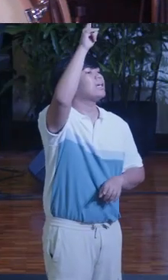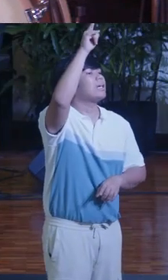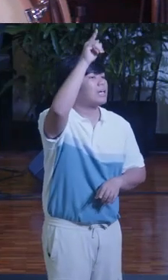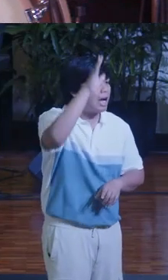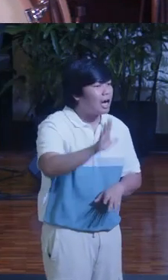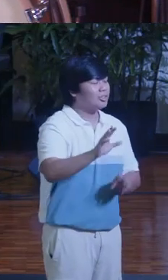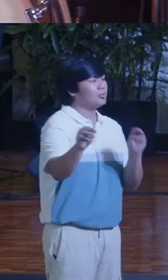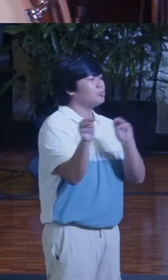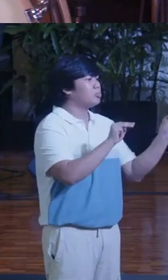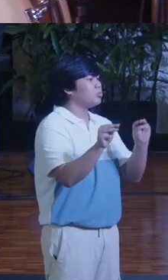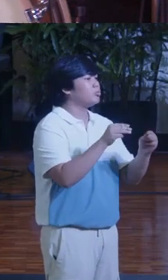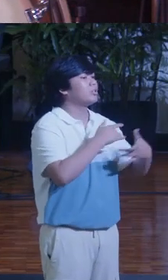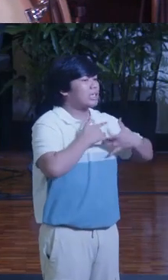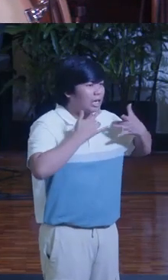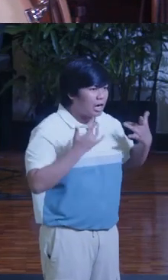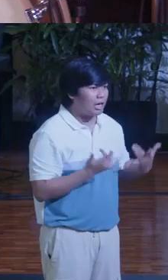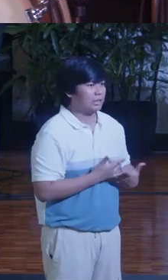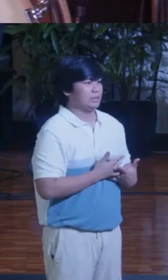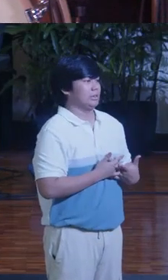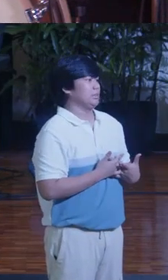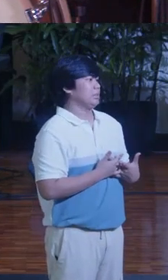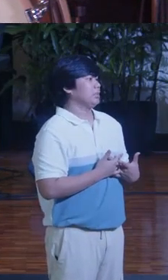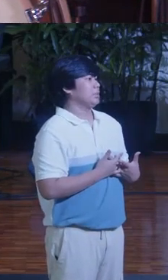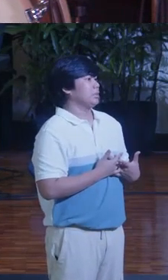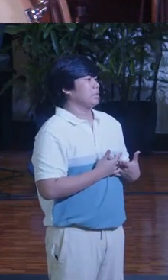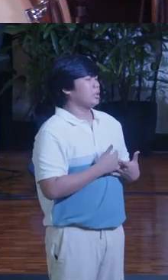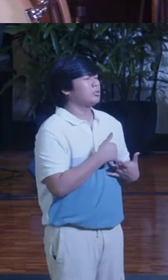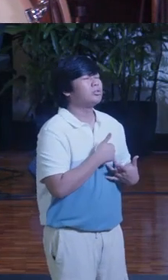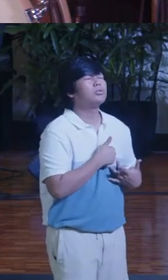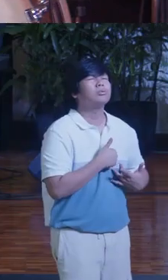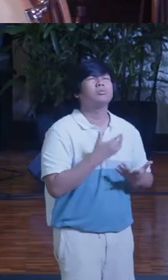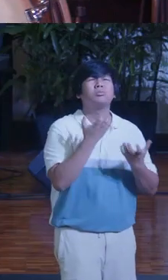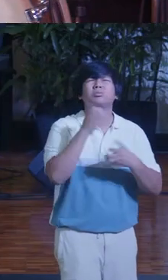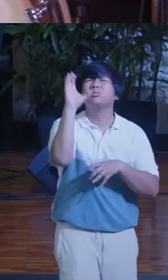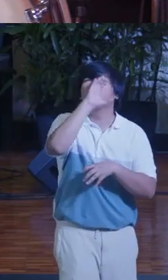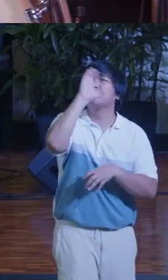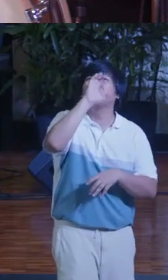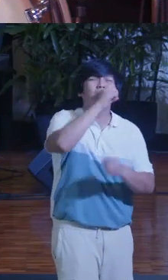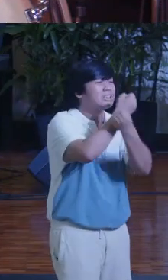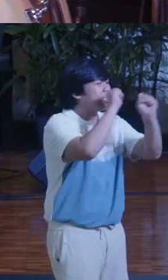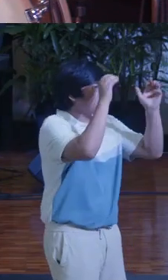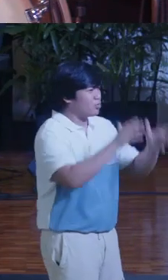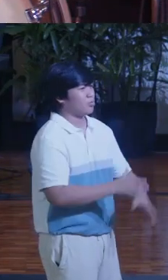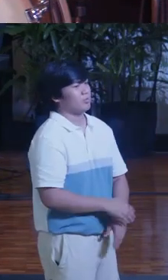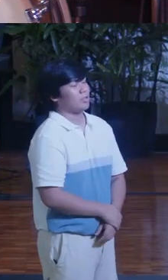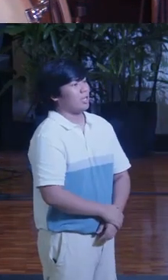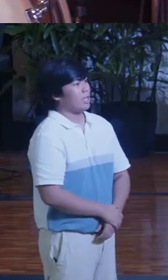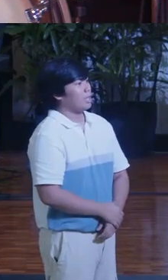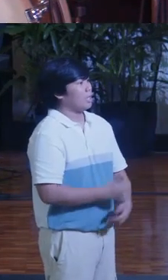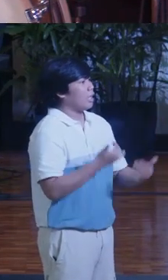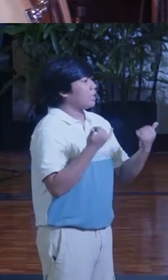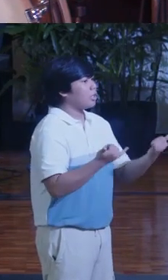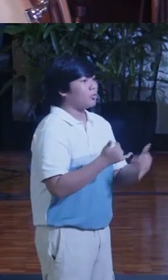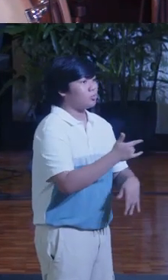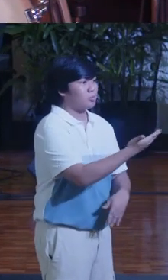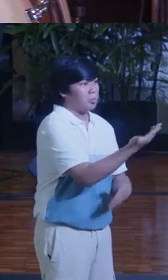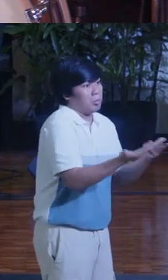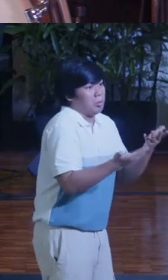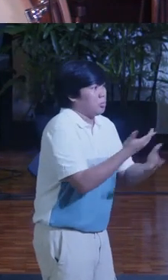sa inyong mga puso't isipan. Di po ba? Kung minsan nagtataka tayo kung bakit tayo naging mga